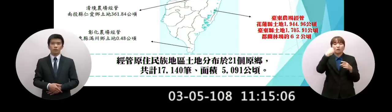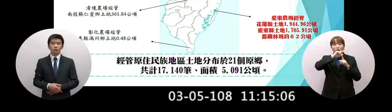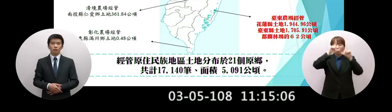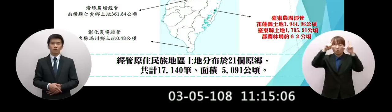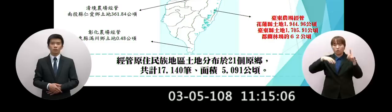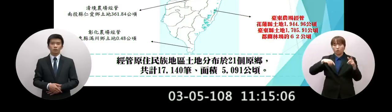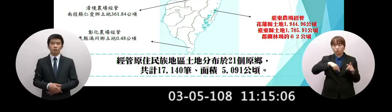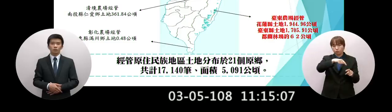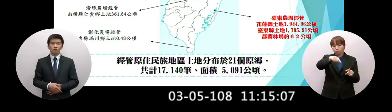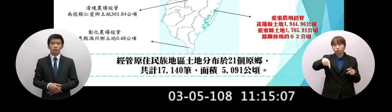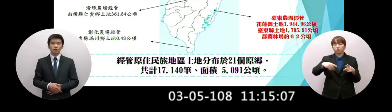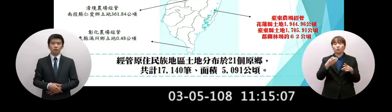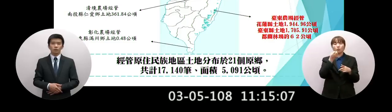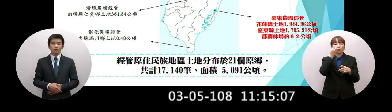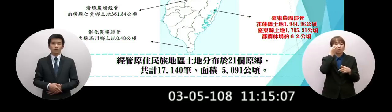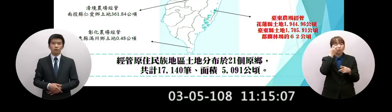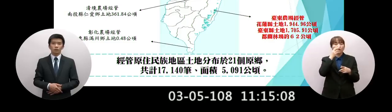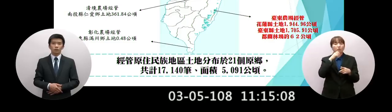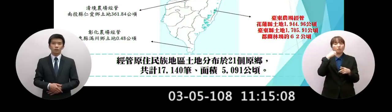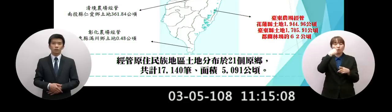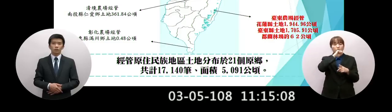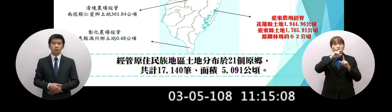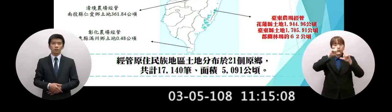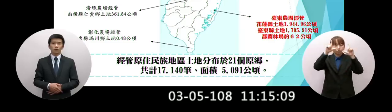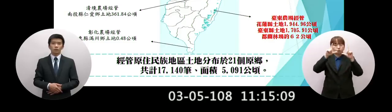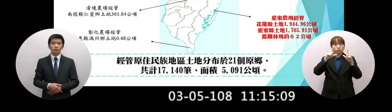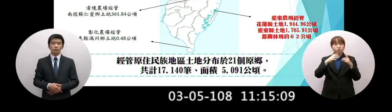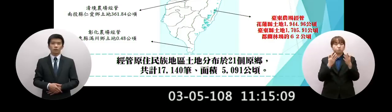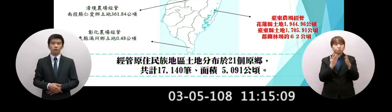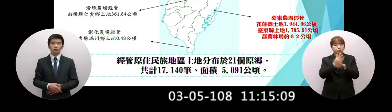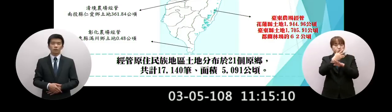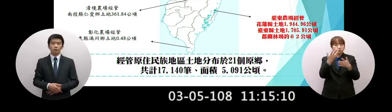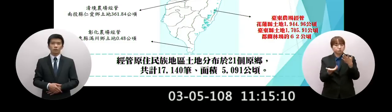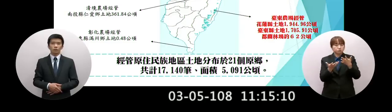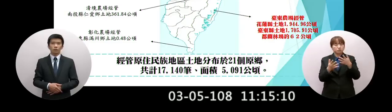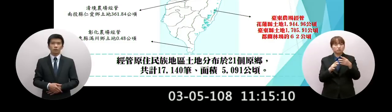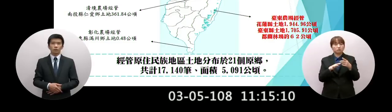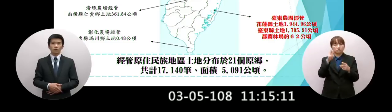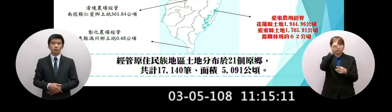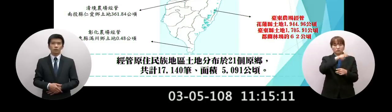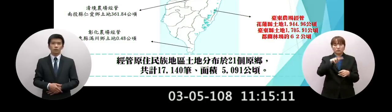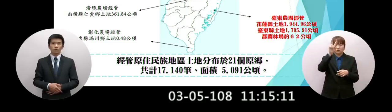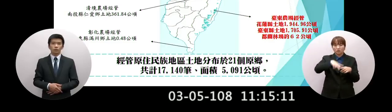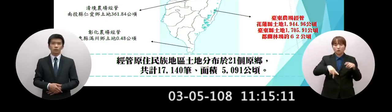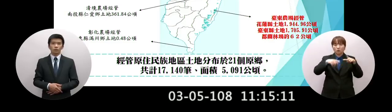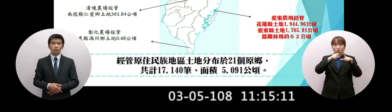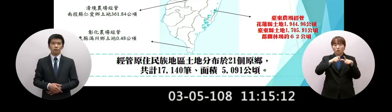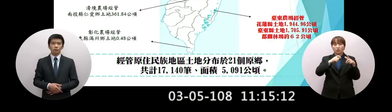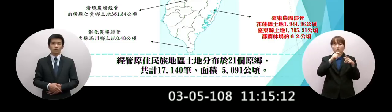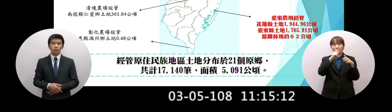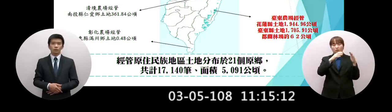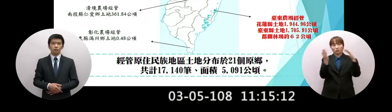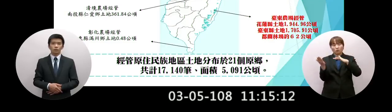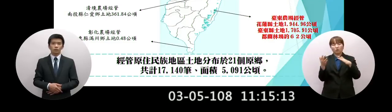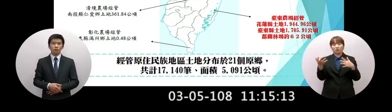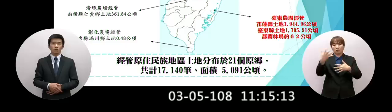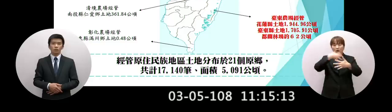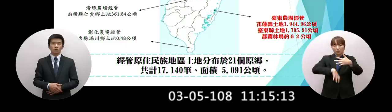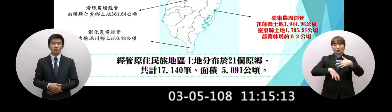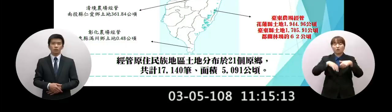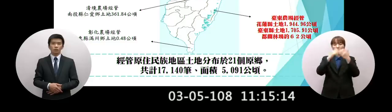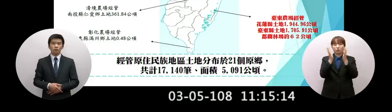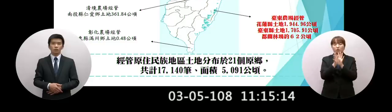的在花东有超过将近2000公顷的含都兰林